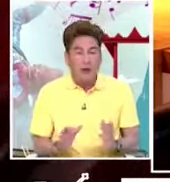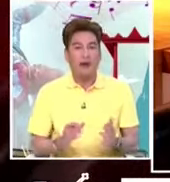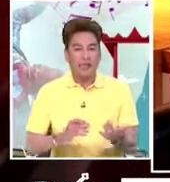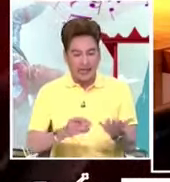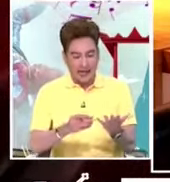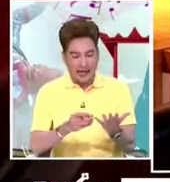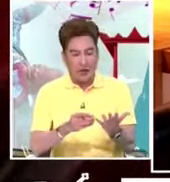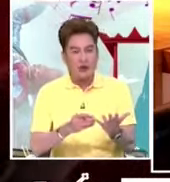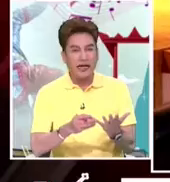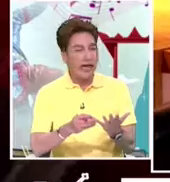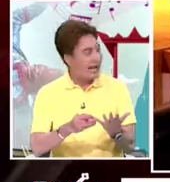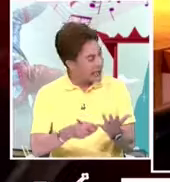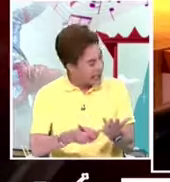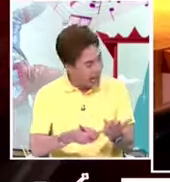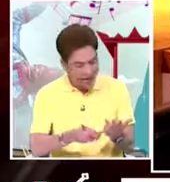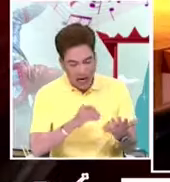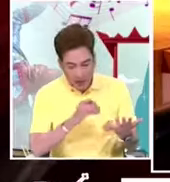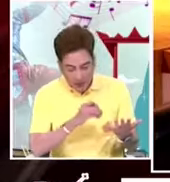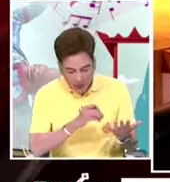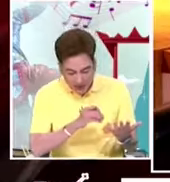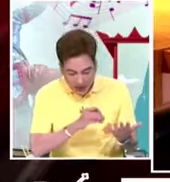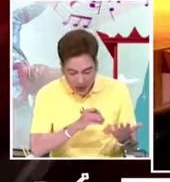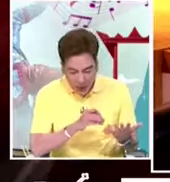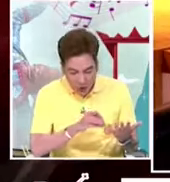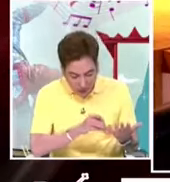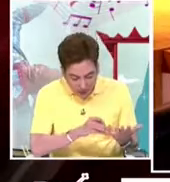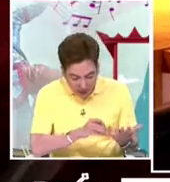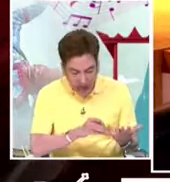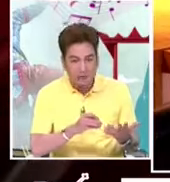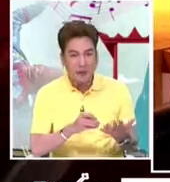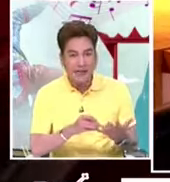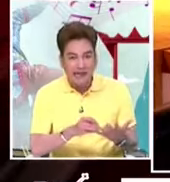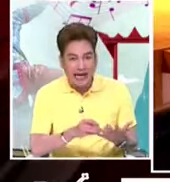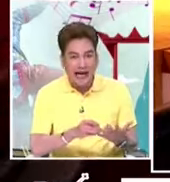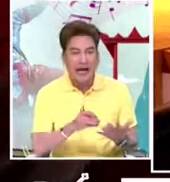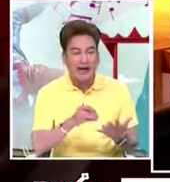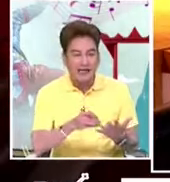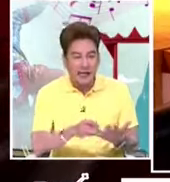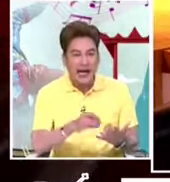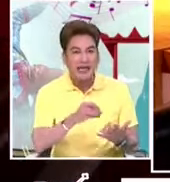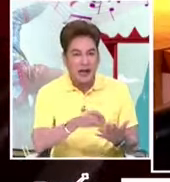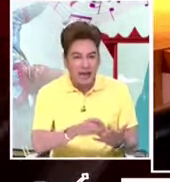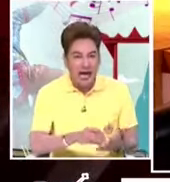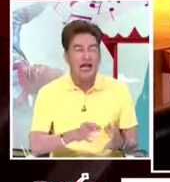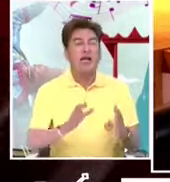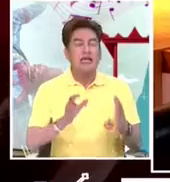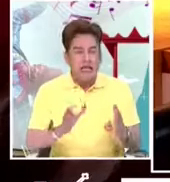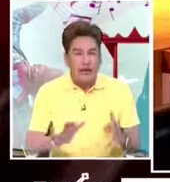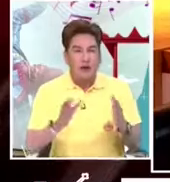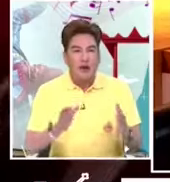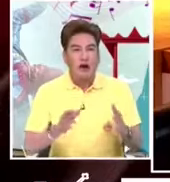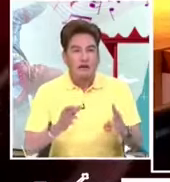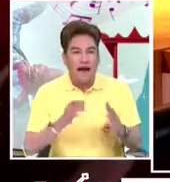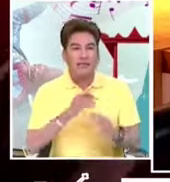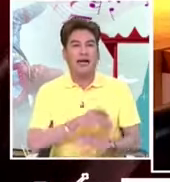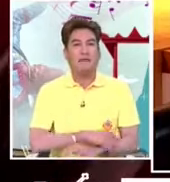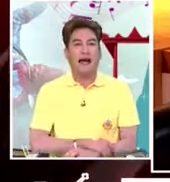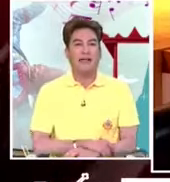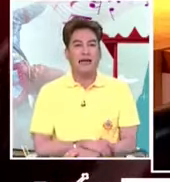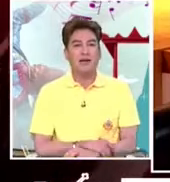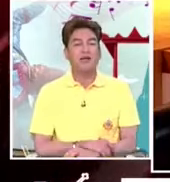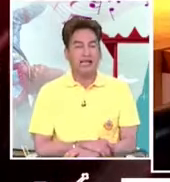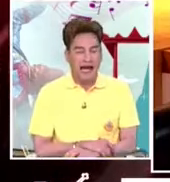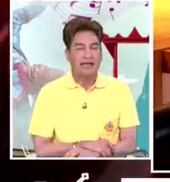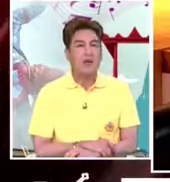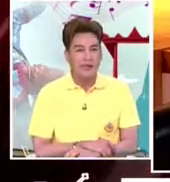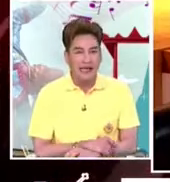ในทุกข้อที่หลายคนก็ยังค้างคาใจไม่ว่าจะเป็นเรื่องของงบประมาณประเภทสินค้าอะไรใช้ได้ใช้ไม่ได้เดี๋ยวรอฟังจากป